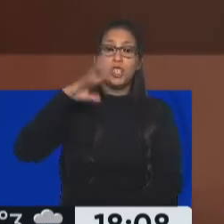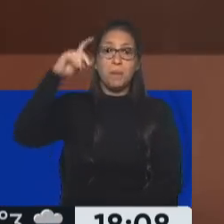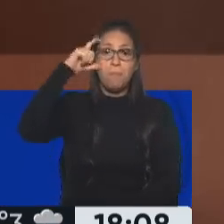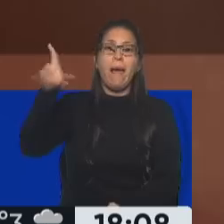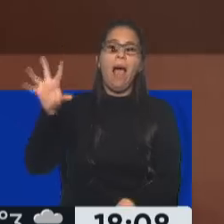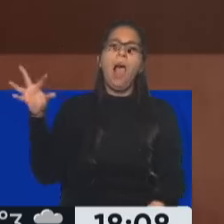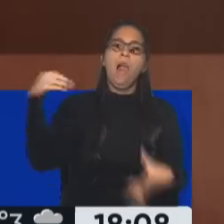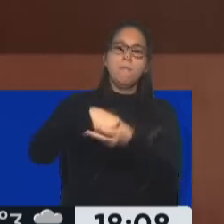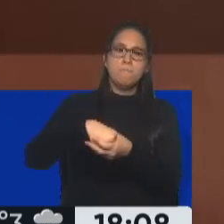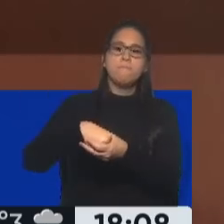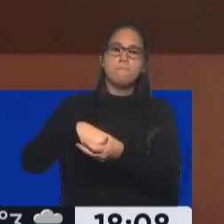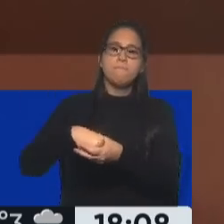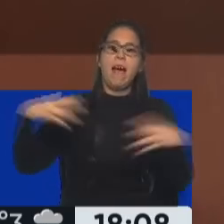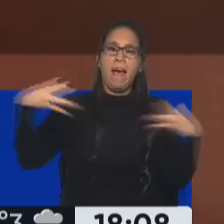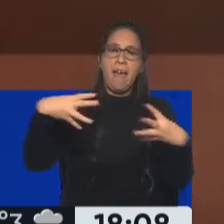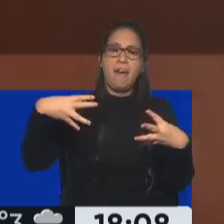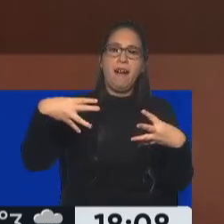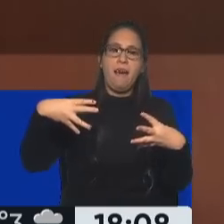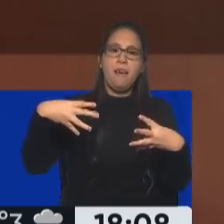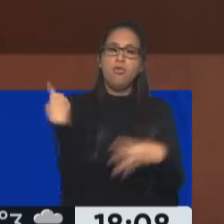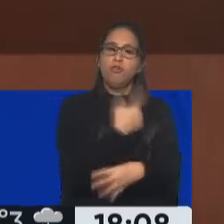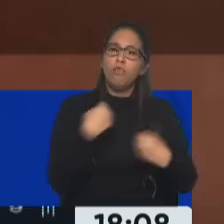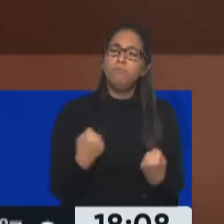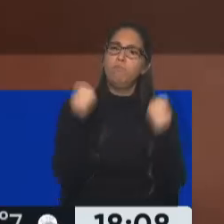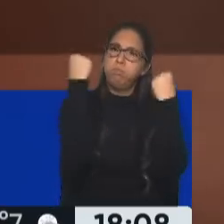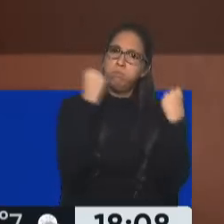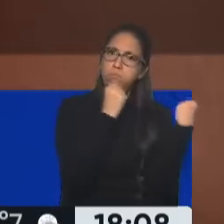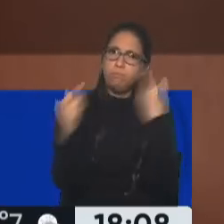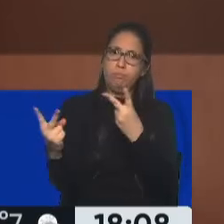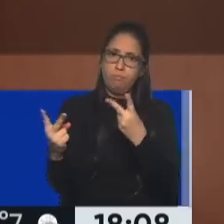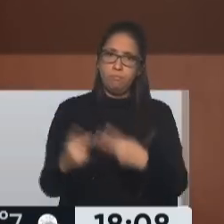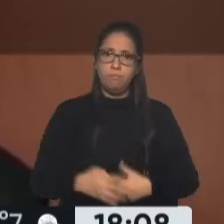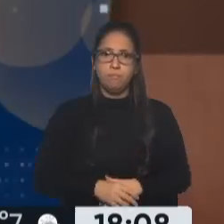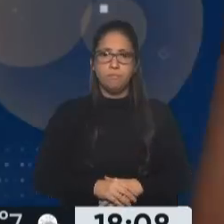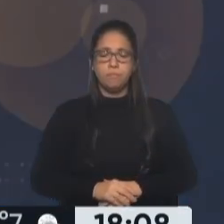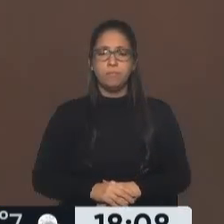الحرب وستتعاطى معها المقاومة على أنها جزء من الحرب.